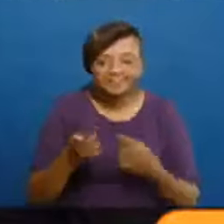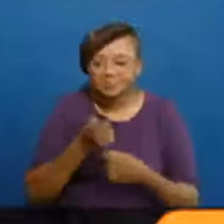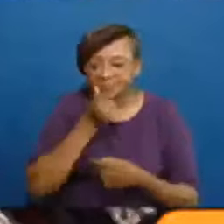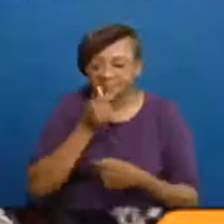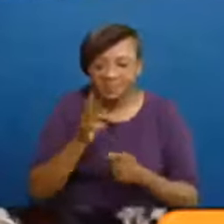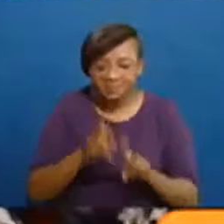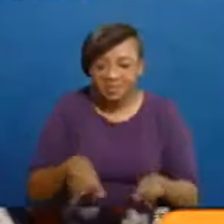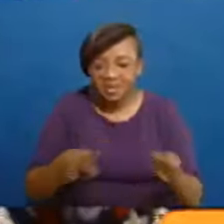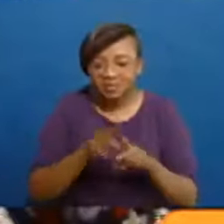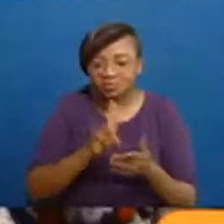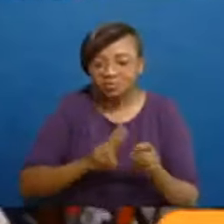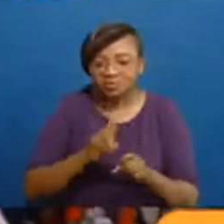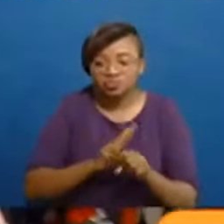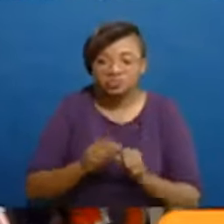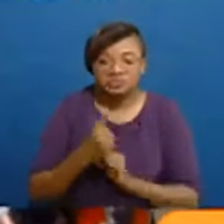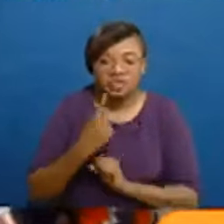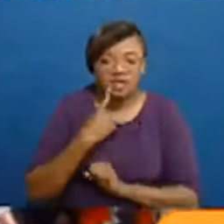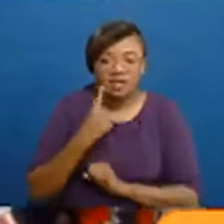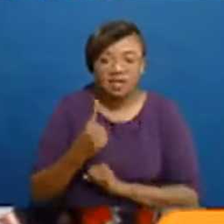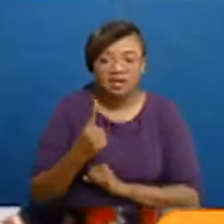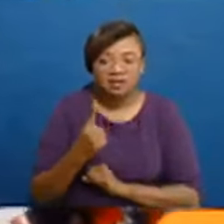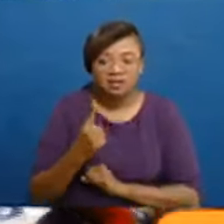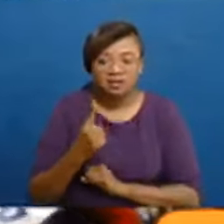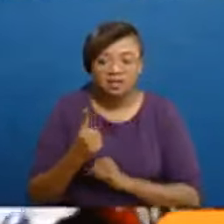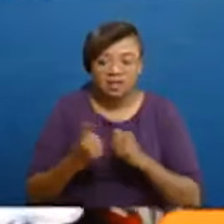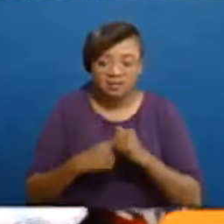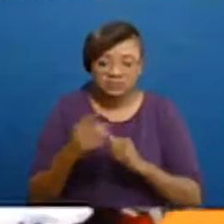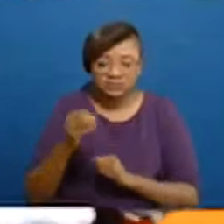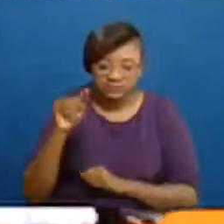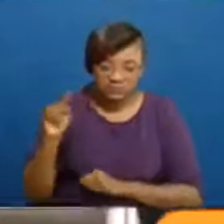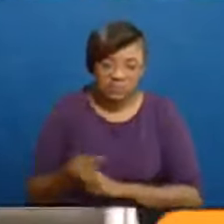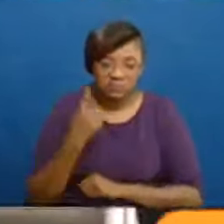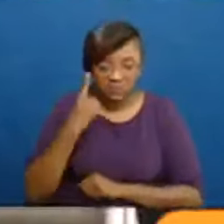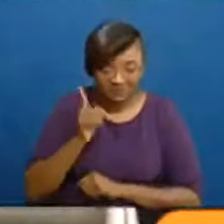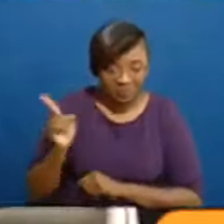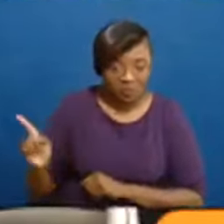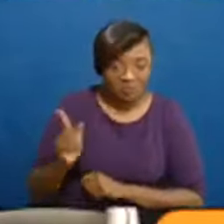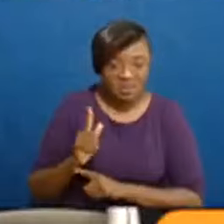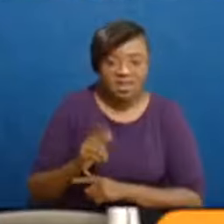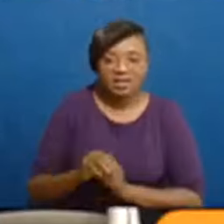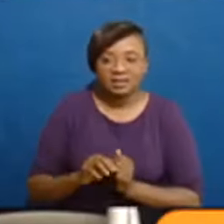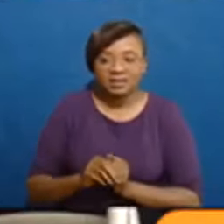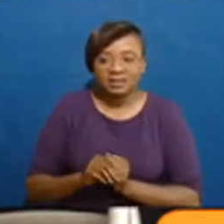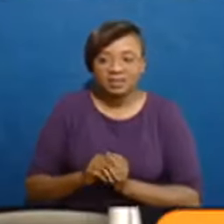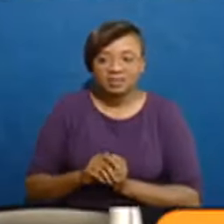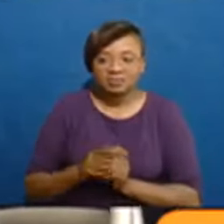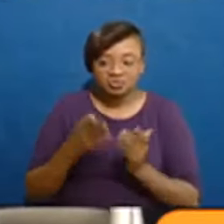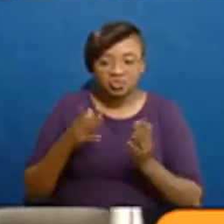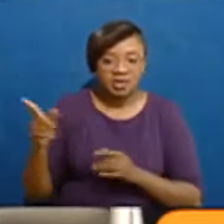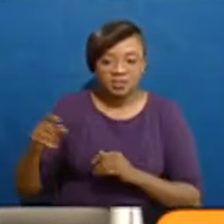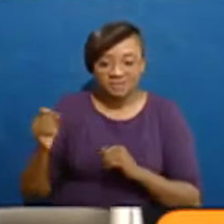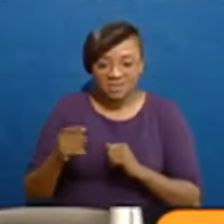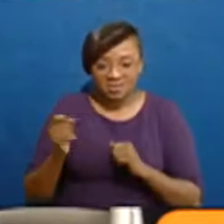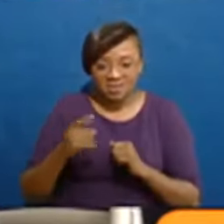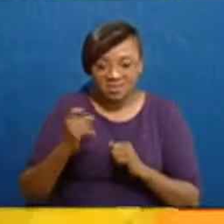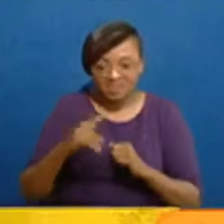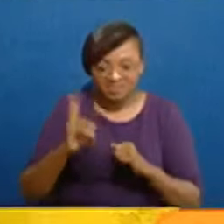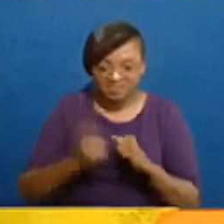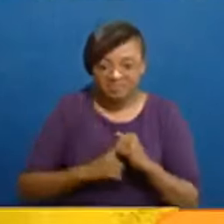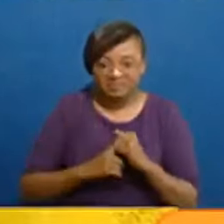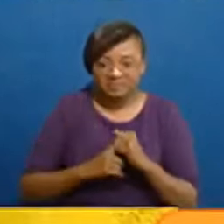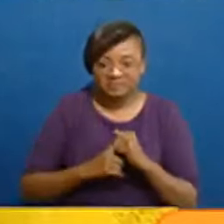yamemgharimu zaidi ya shilingi 160,000. Safari ya miezi 6 ambayo Mashirima anasema